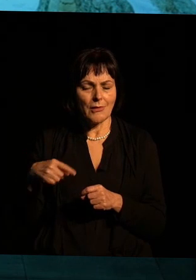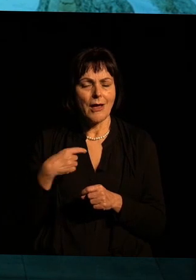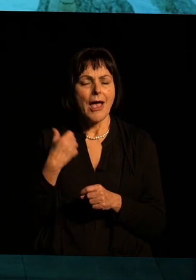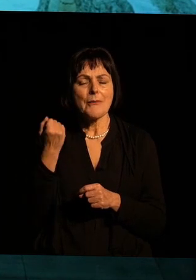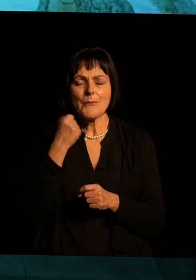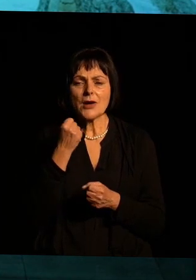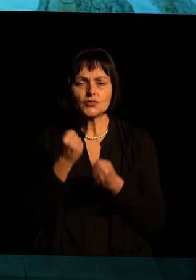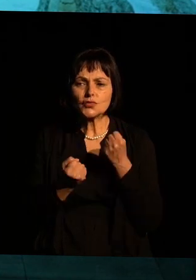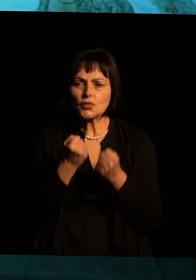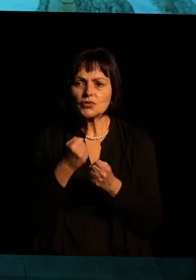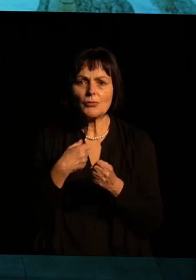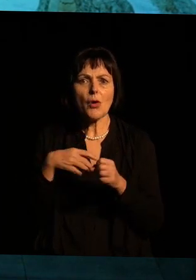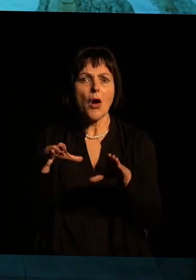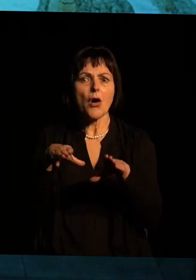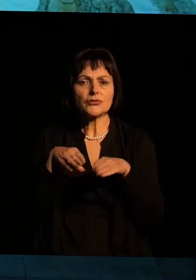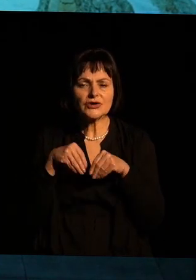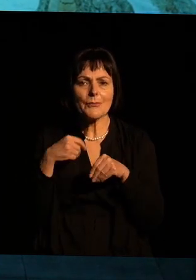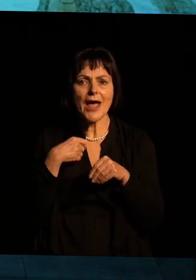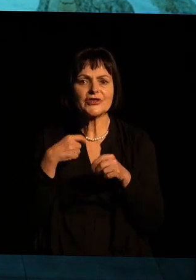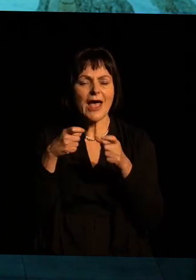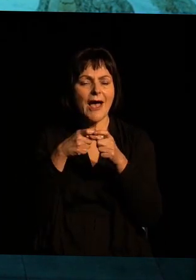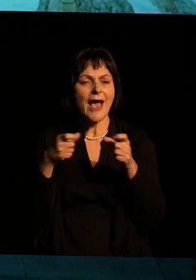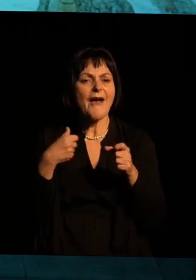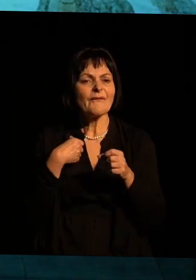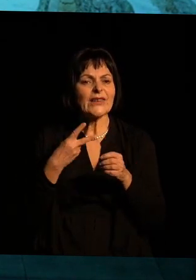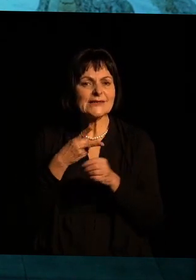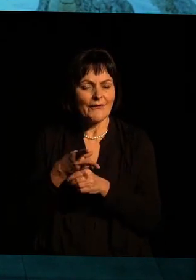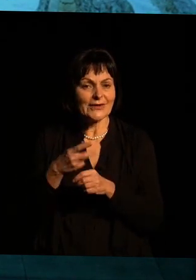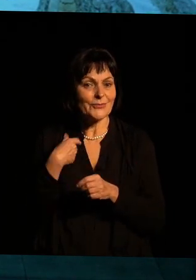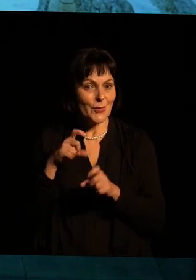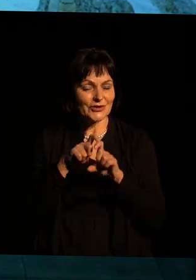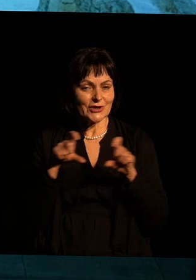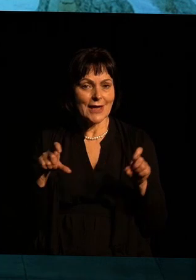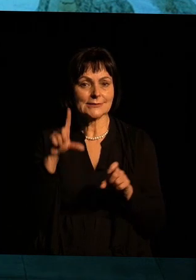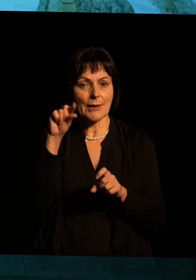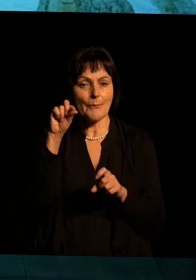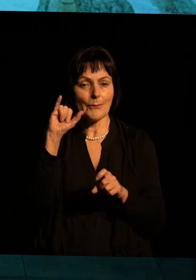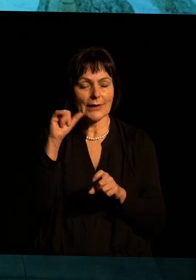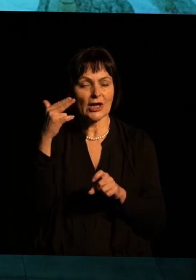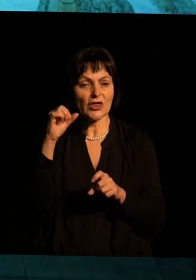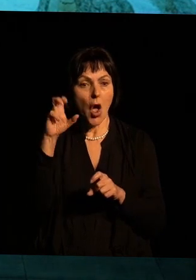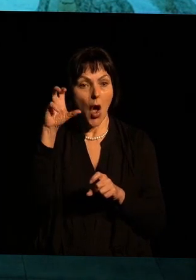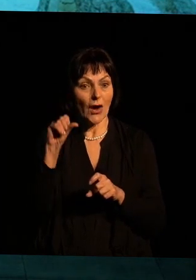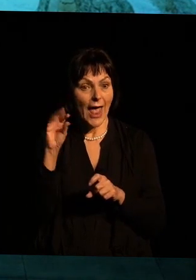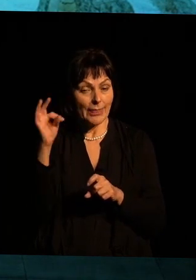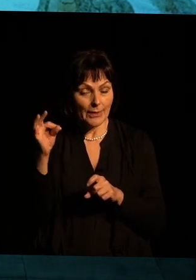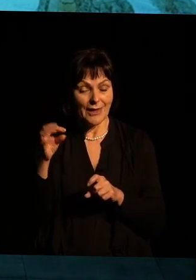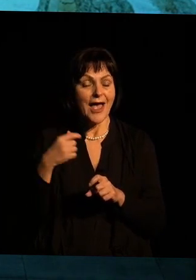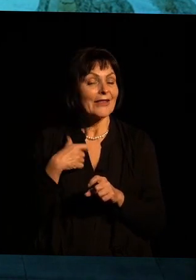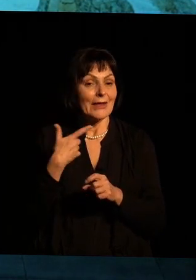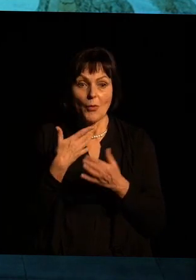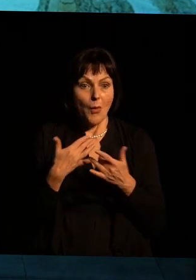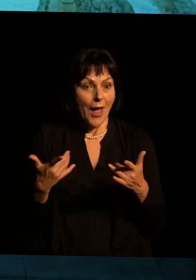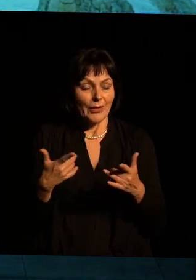trudno nawet dostać było tam wizę wjazdową, dlatego że tam jeszcze były czasy Pinocheta i nie tak łatwo